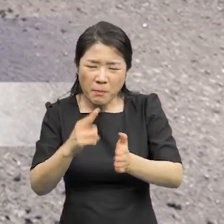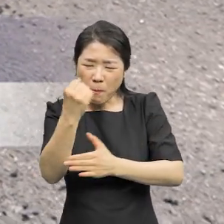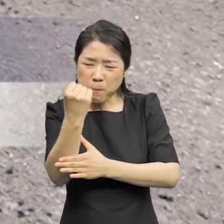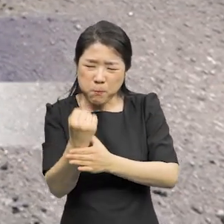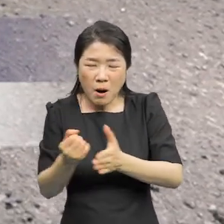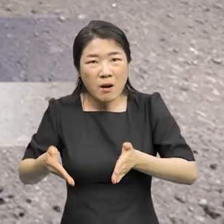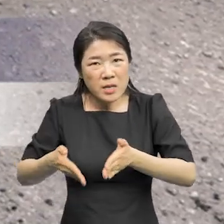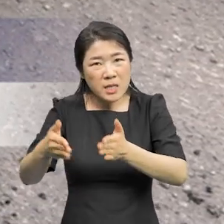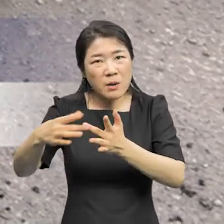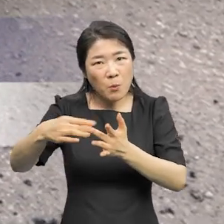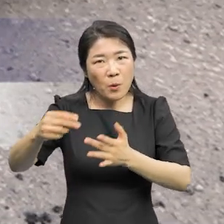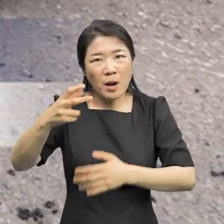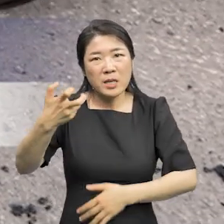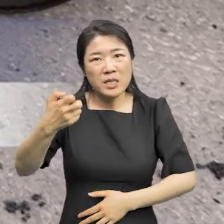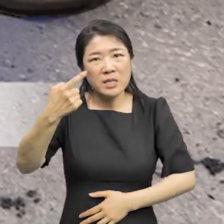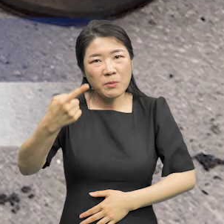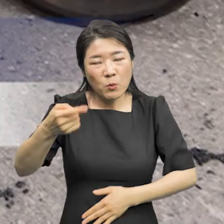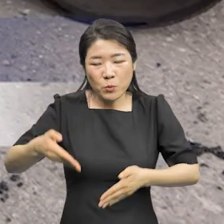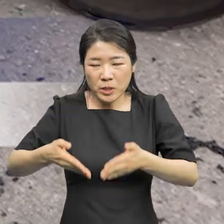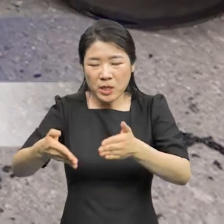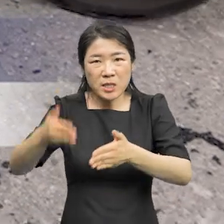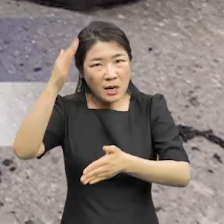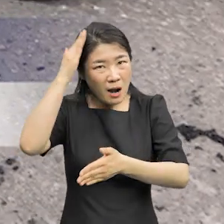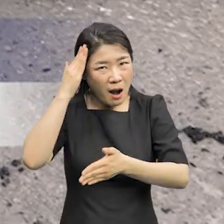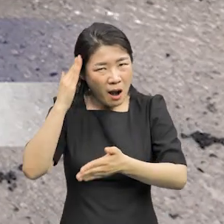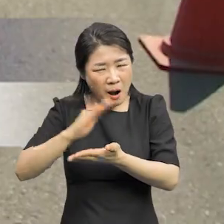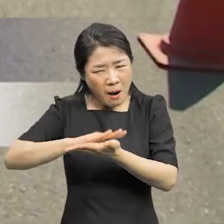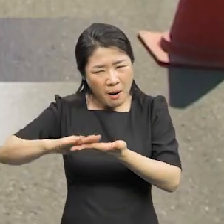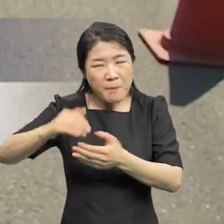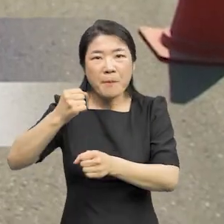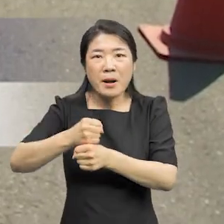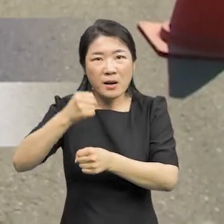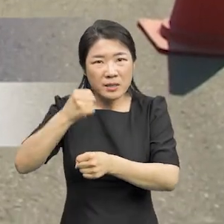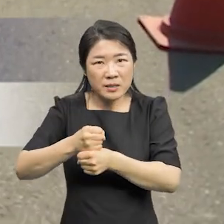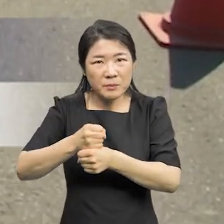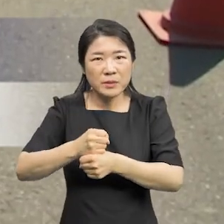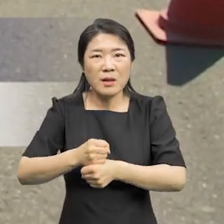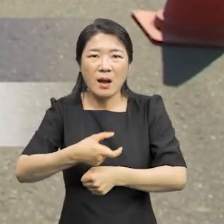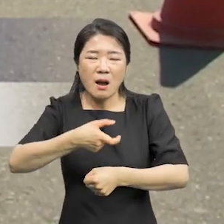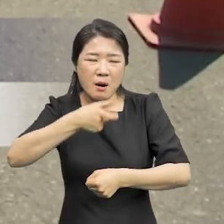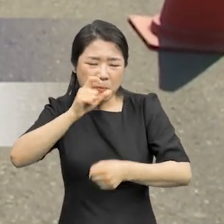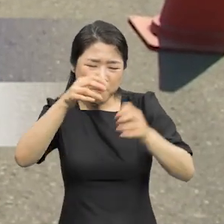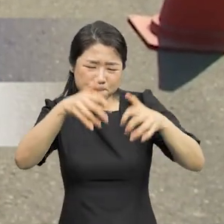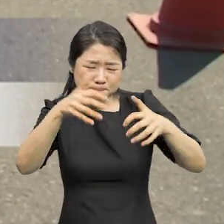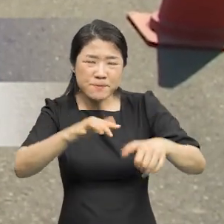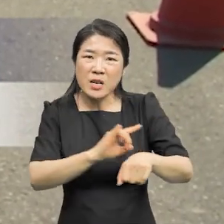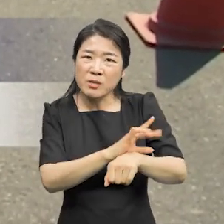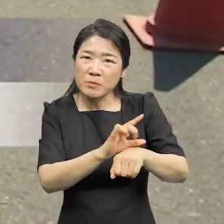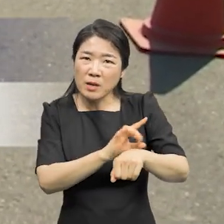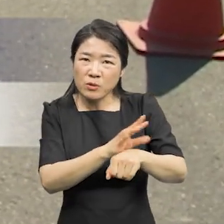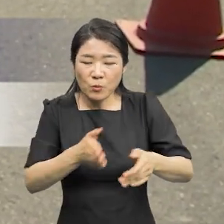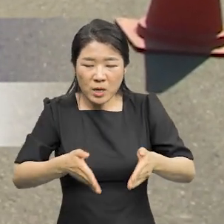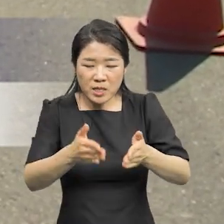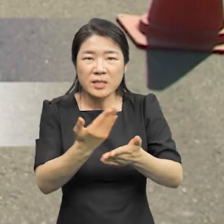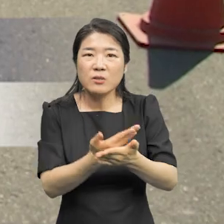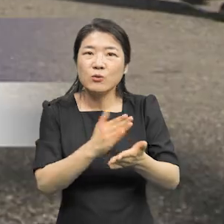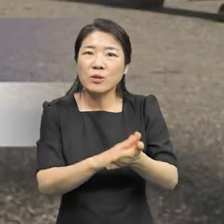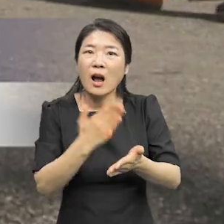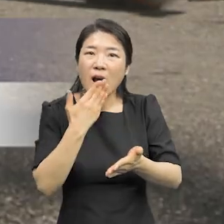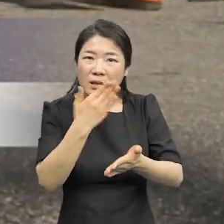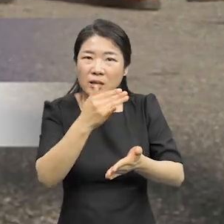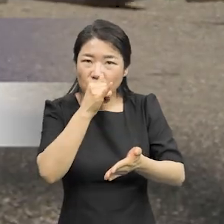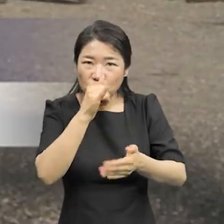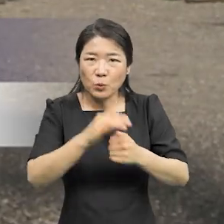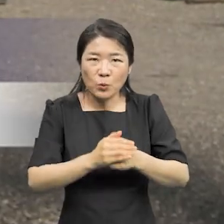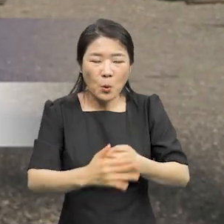구간을 선별해 71곳의 도로를 재포장했습니다. 아울러 장마철에 24시간 도로 장비가 가능하도록